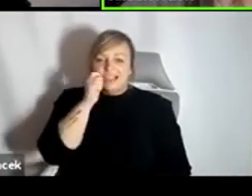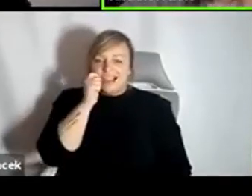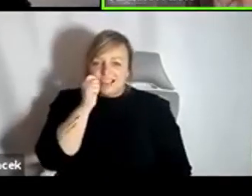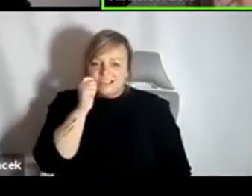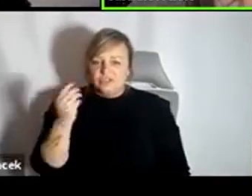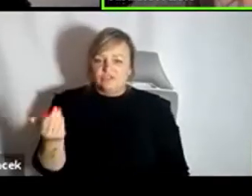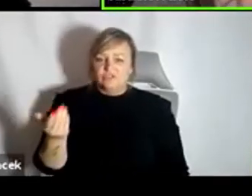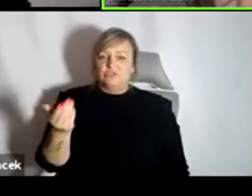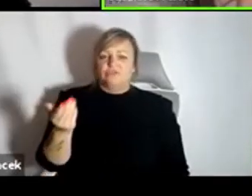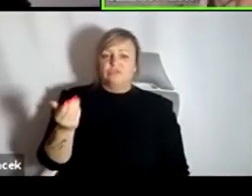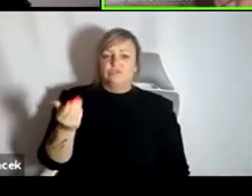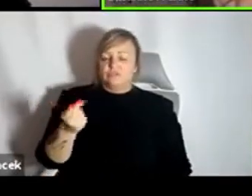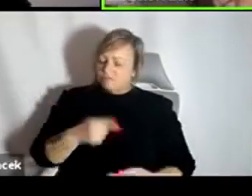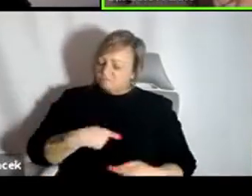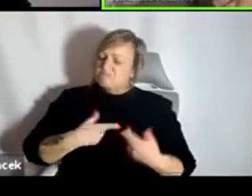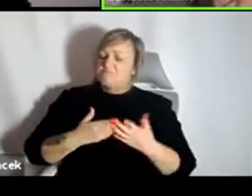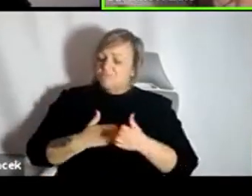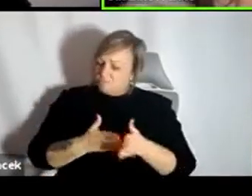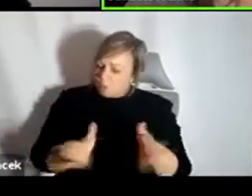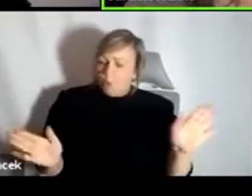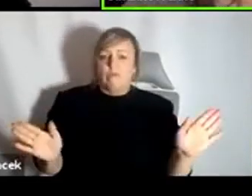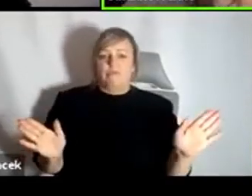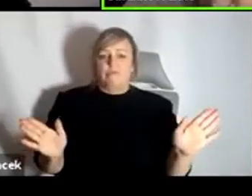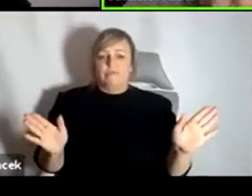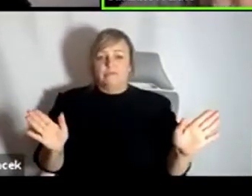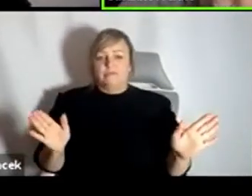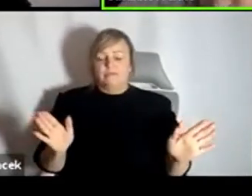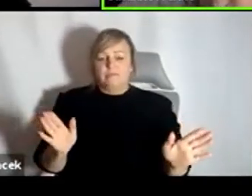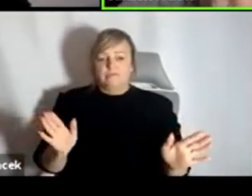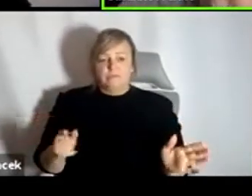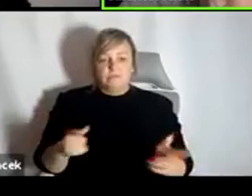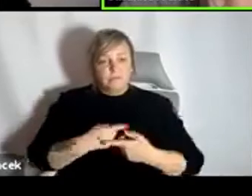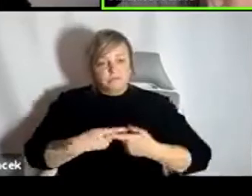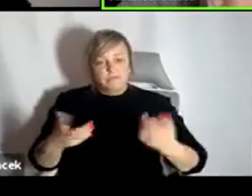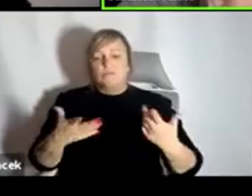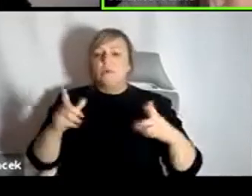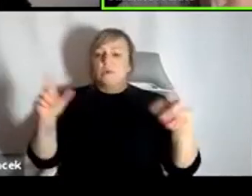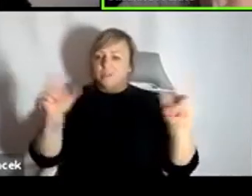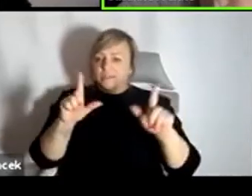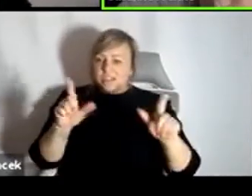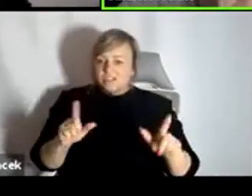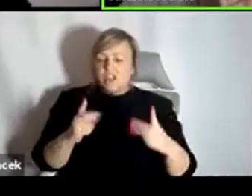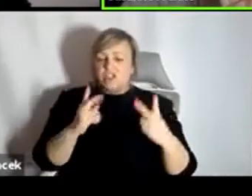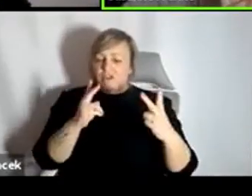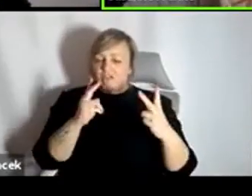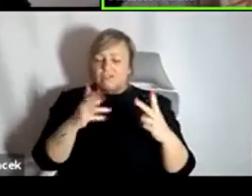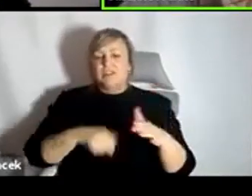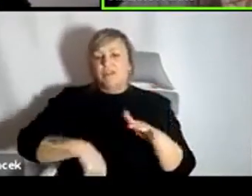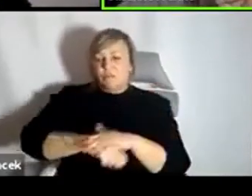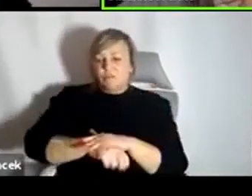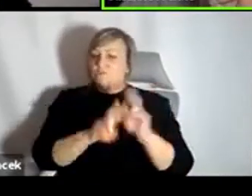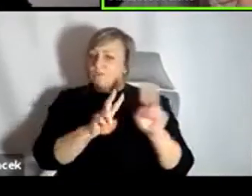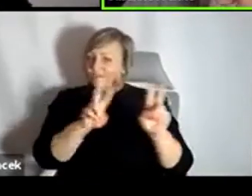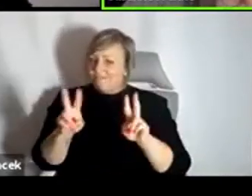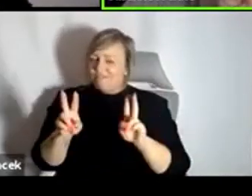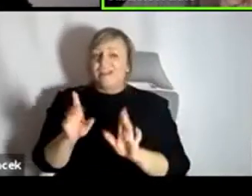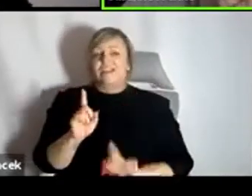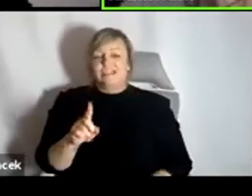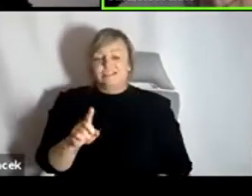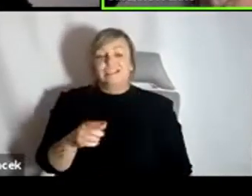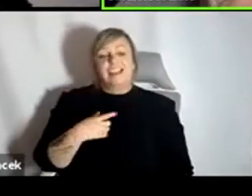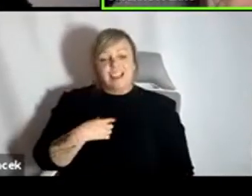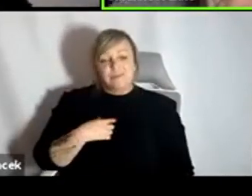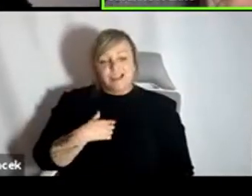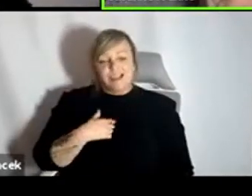antirassistischen Thema sehr geöffnet hat für alle Dimensionen gesellschaftlicher Belange von Fußballfans. Ich bin aber höflich genug, jetzt